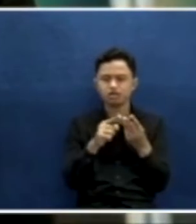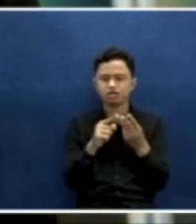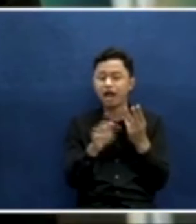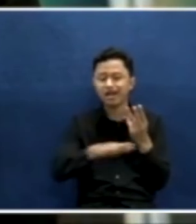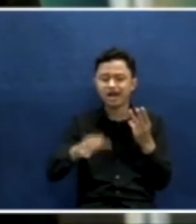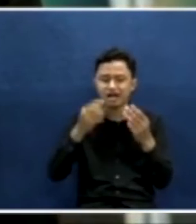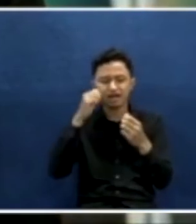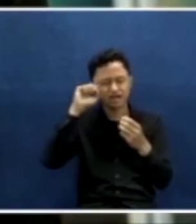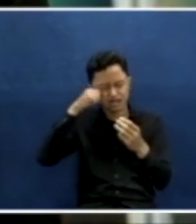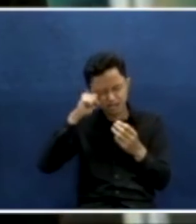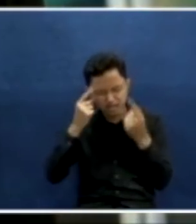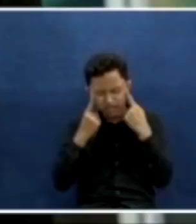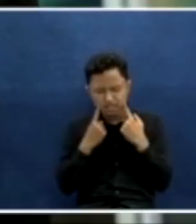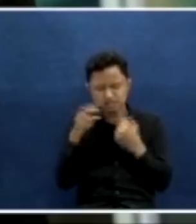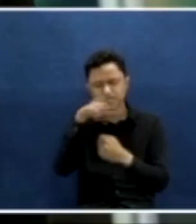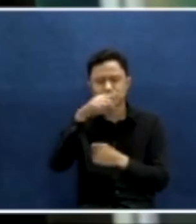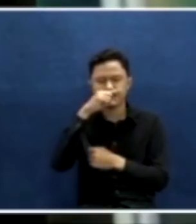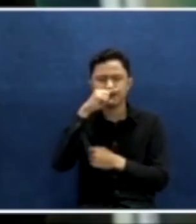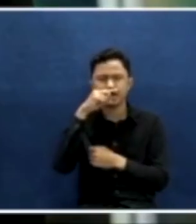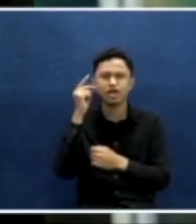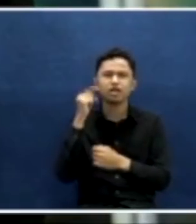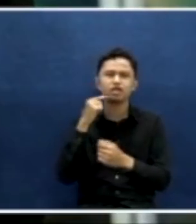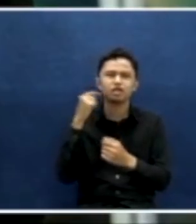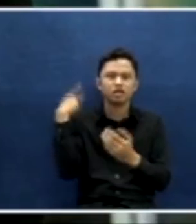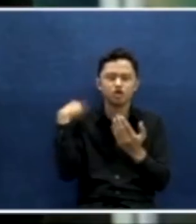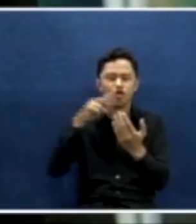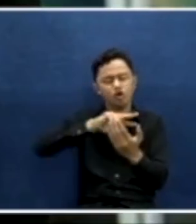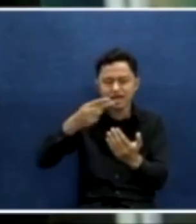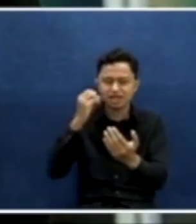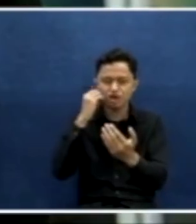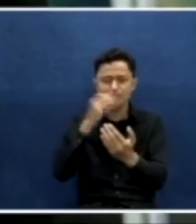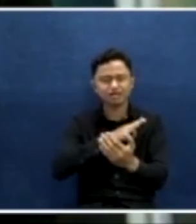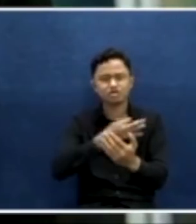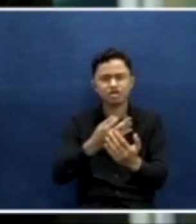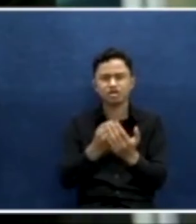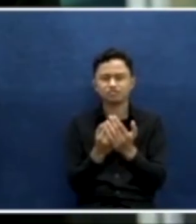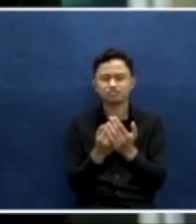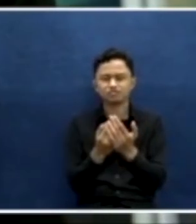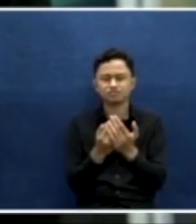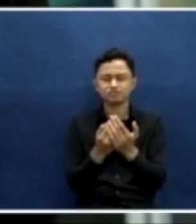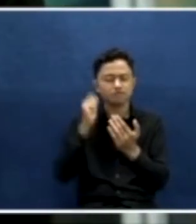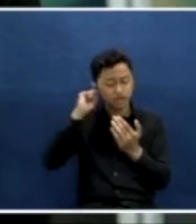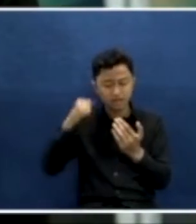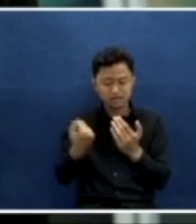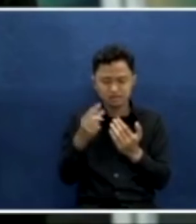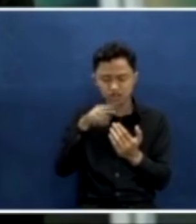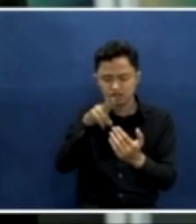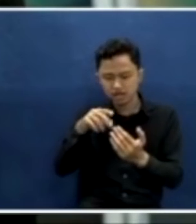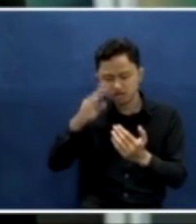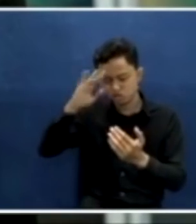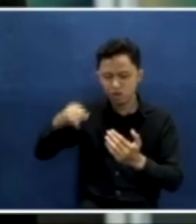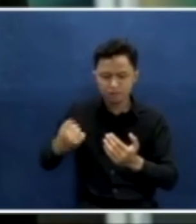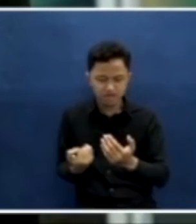ayahnya cantik karena mereka dengan paman yang soik untuk anak-anak itu seorang istri yang mencari suaminya untuk